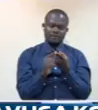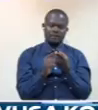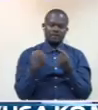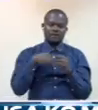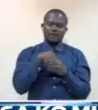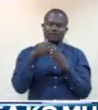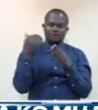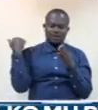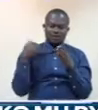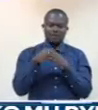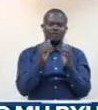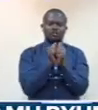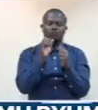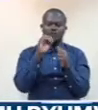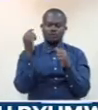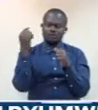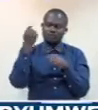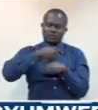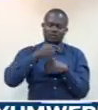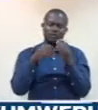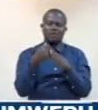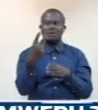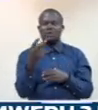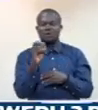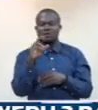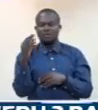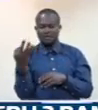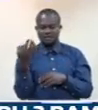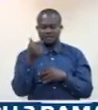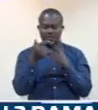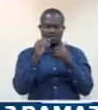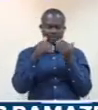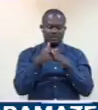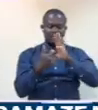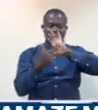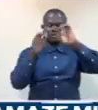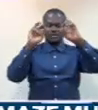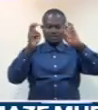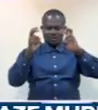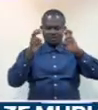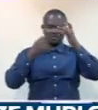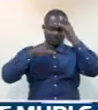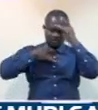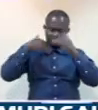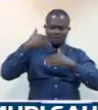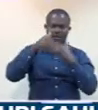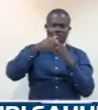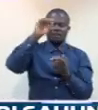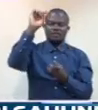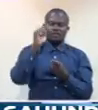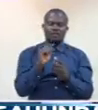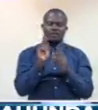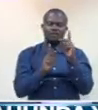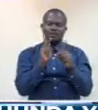tugeze kuri hafi 10 ku munsi ubu tugeze muri 2-3 ibyo byose ni ibintu bigaragaza ko indwara igenda icogora